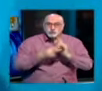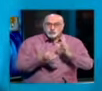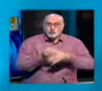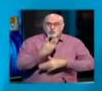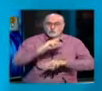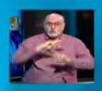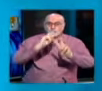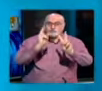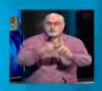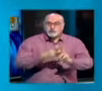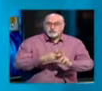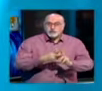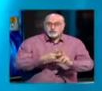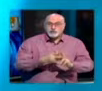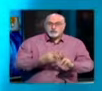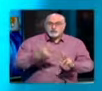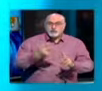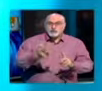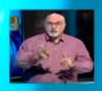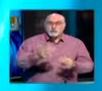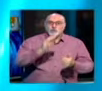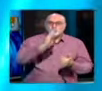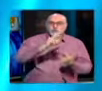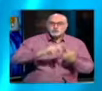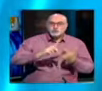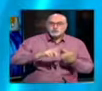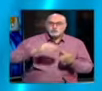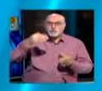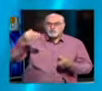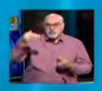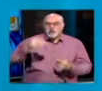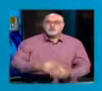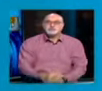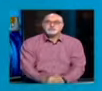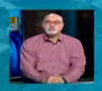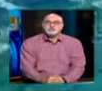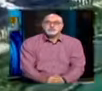المدينتين الجديدتين قيد الإنجاز ببوكزول والمنعة. أيدحو.